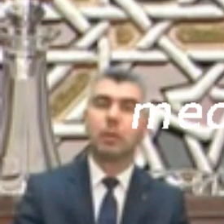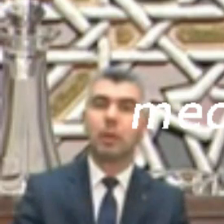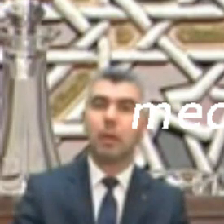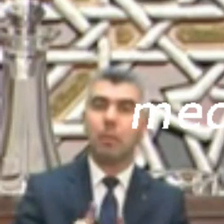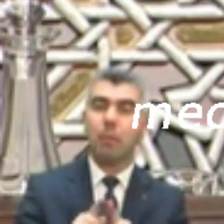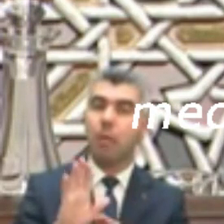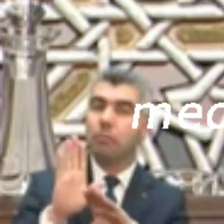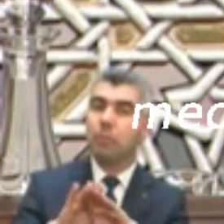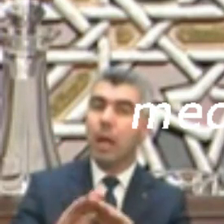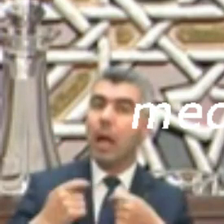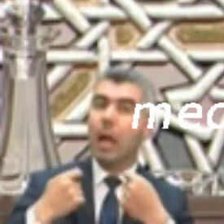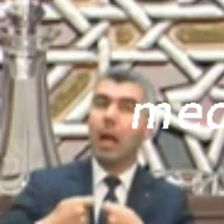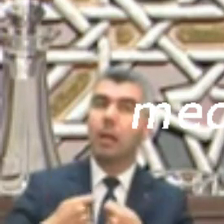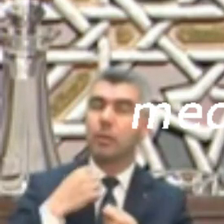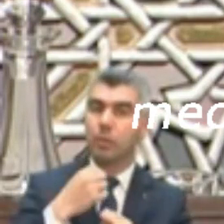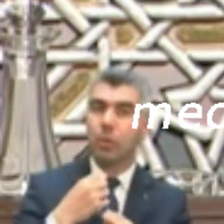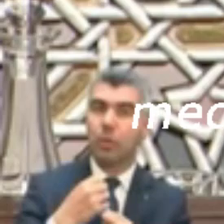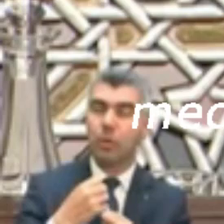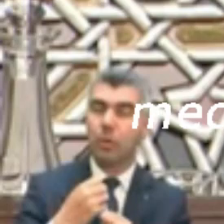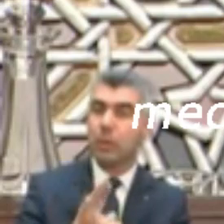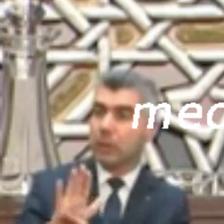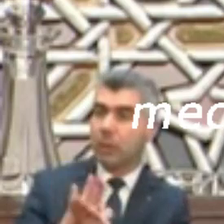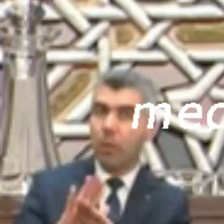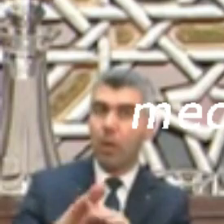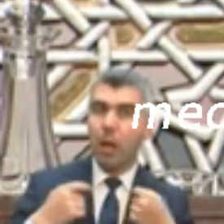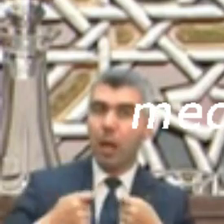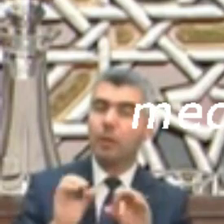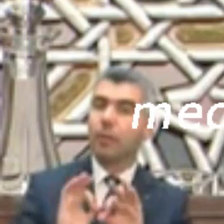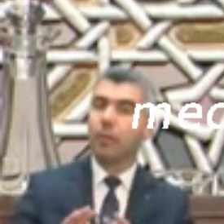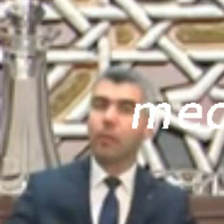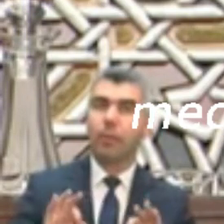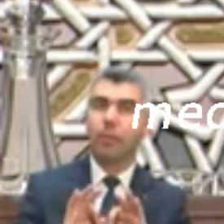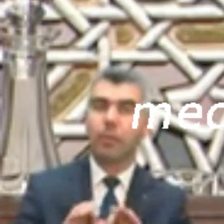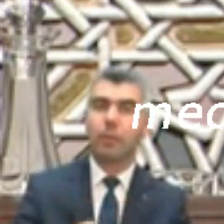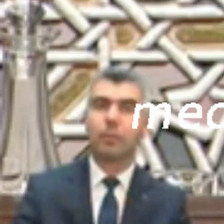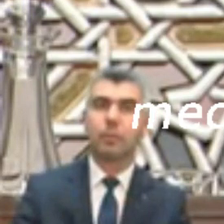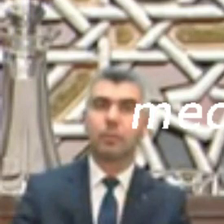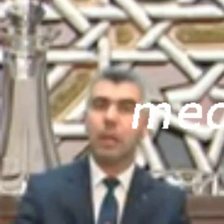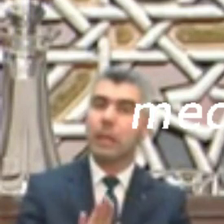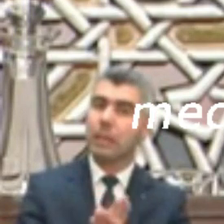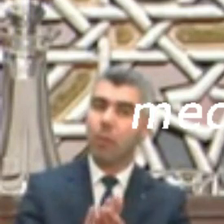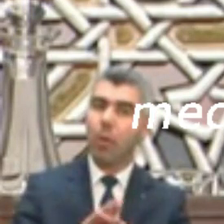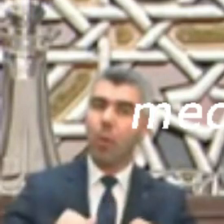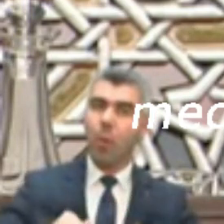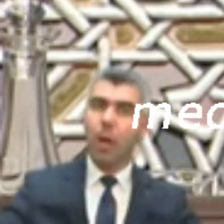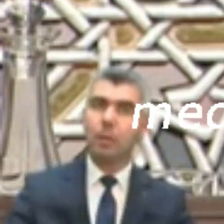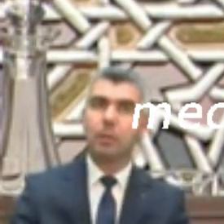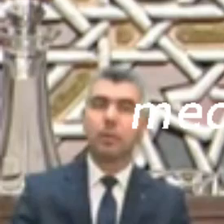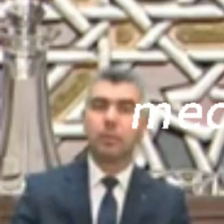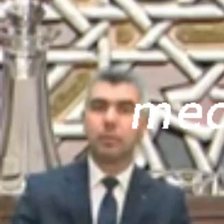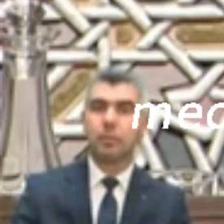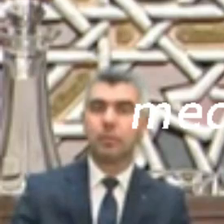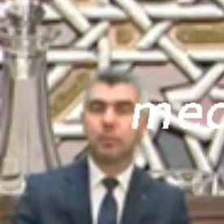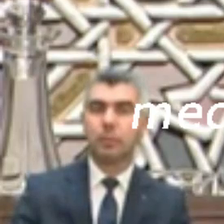بإذن الرئيس، لم يطلب لي إذن. تفضلوا وأعتذر، أعتذر، أنا أطبق القانون،